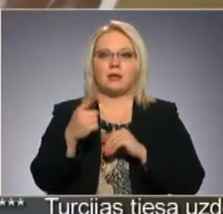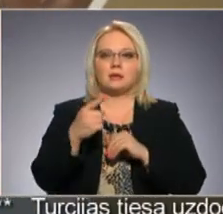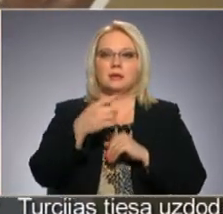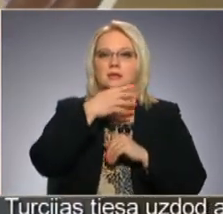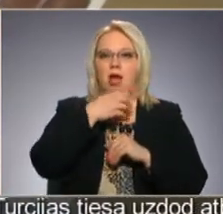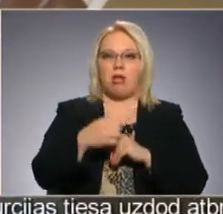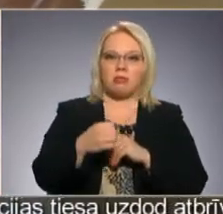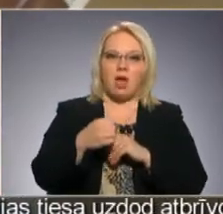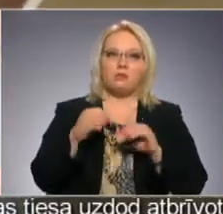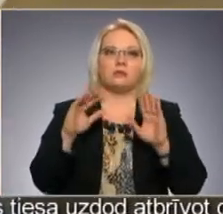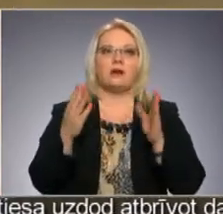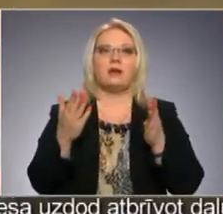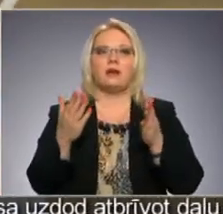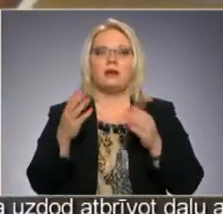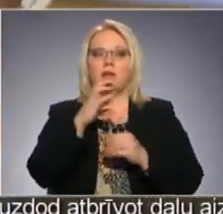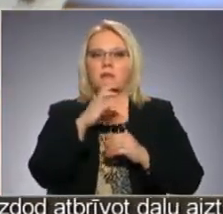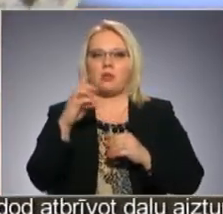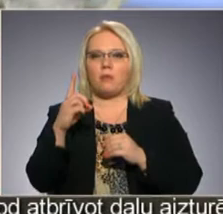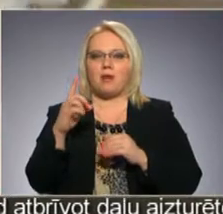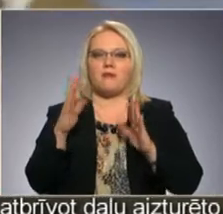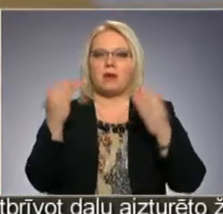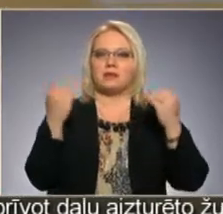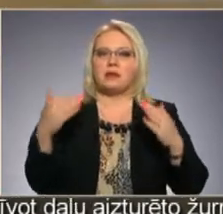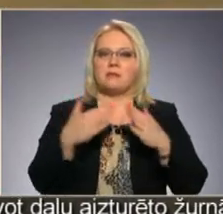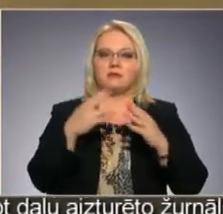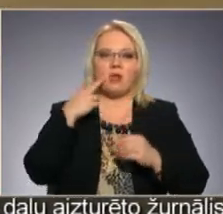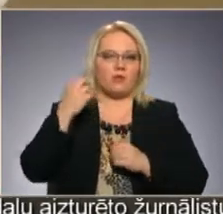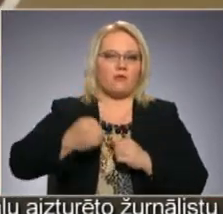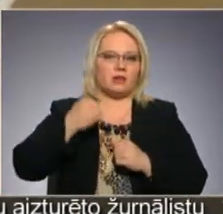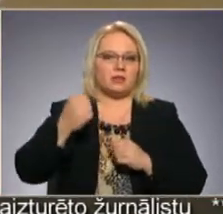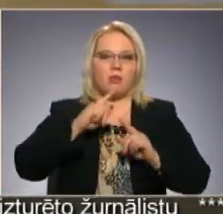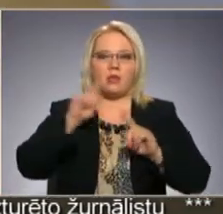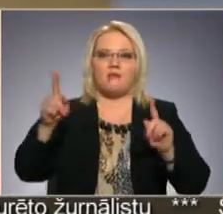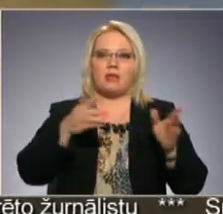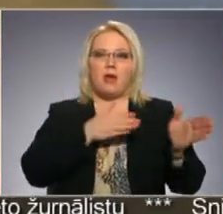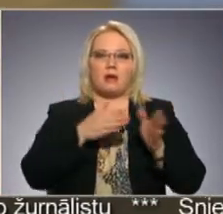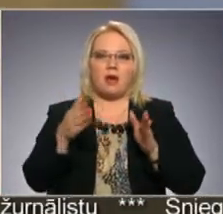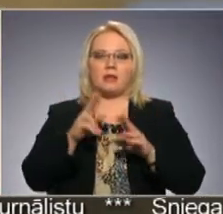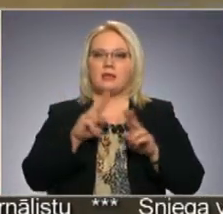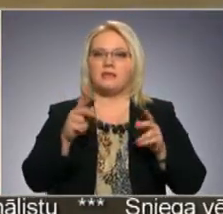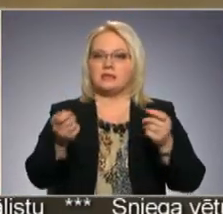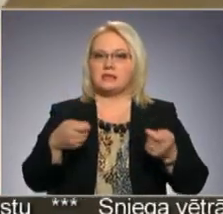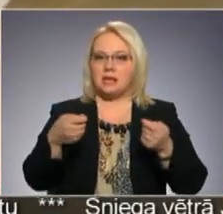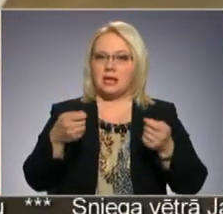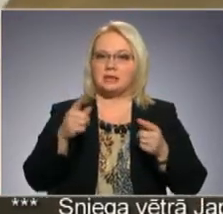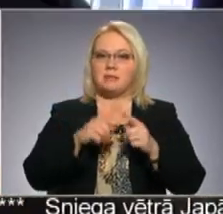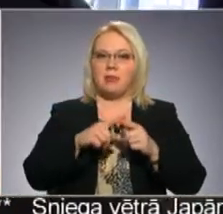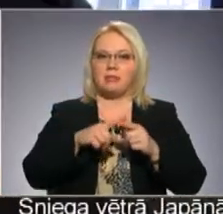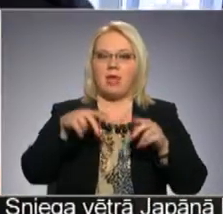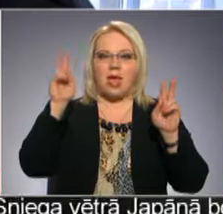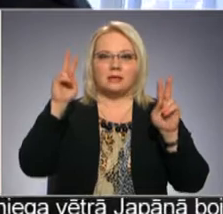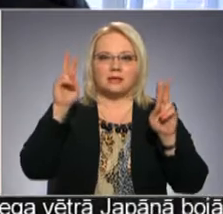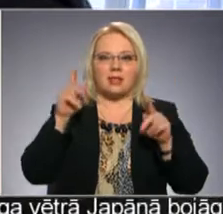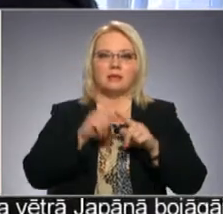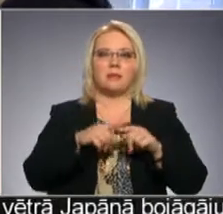saltēvs, padomju, vai Ziemassvētku vecīts. Un dīvainā kārtā viņam ir nevis zirgs, bet ezelītis.